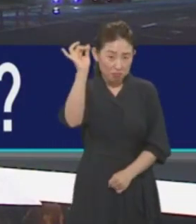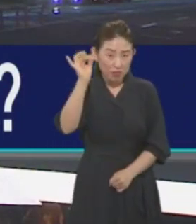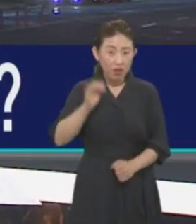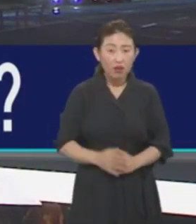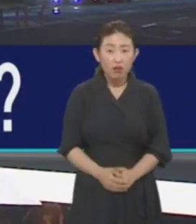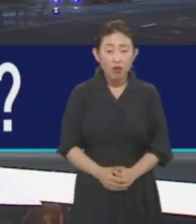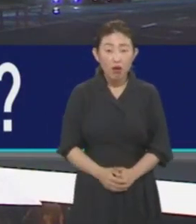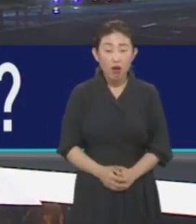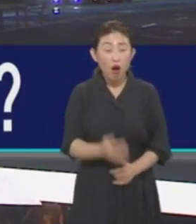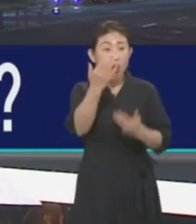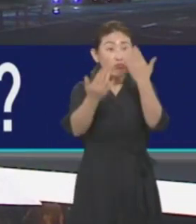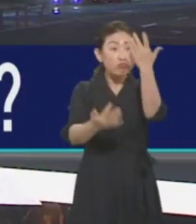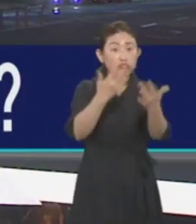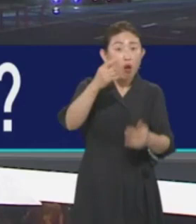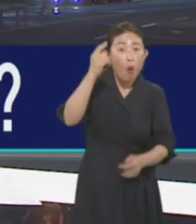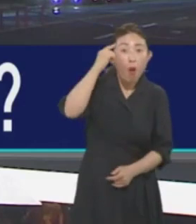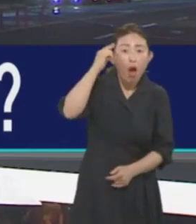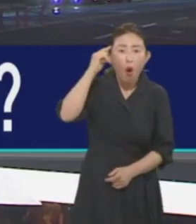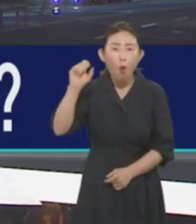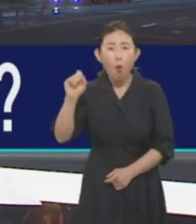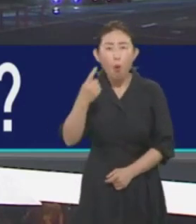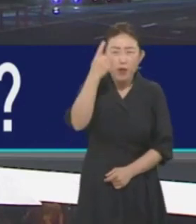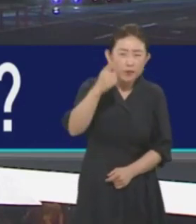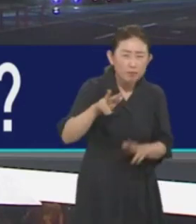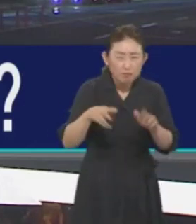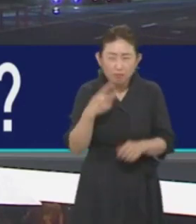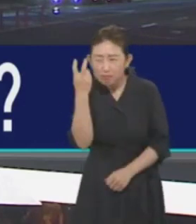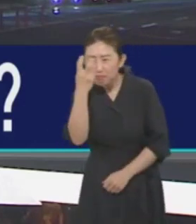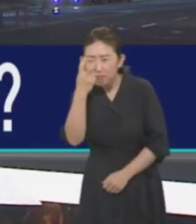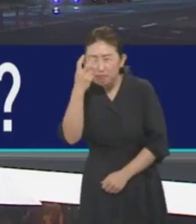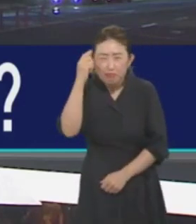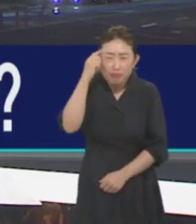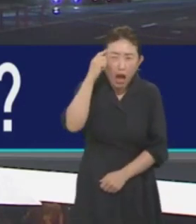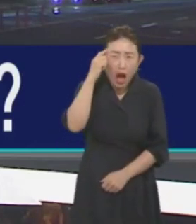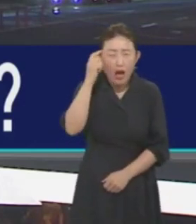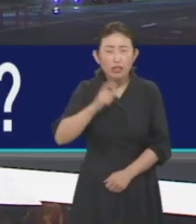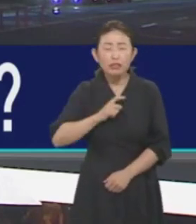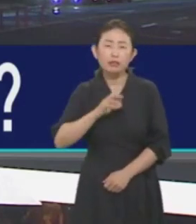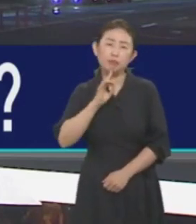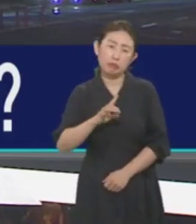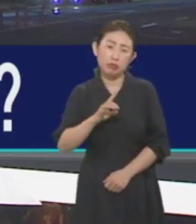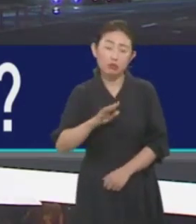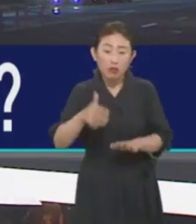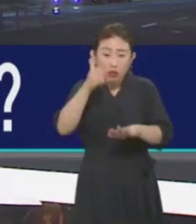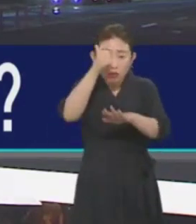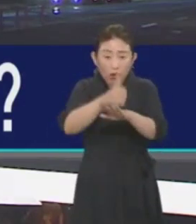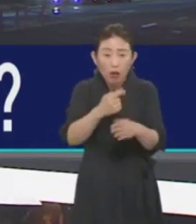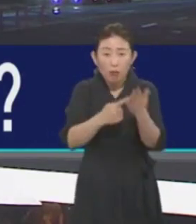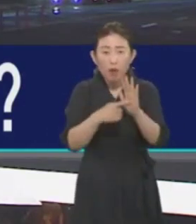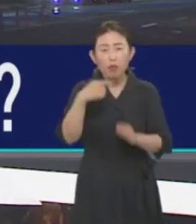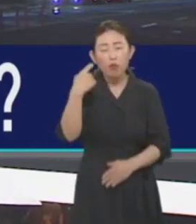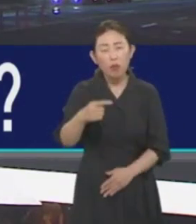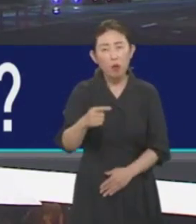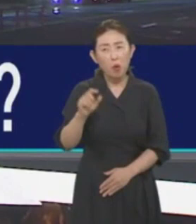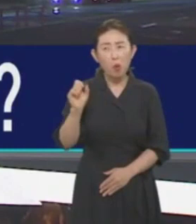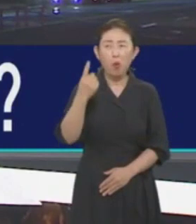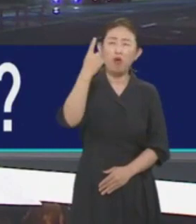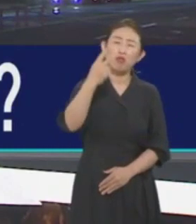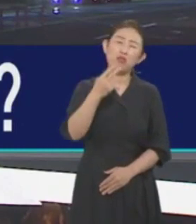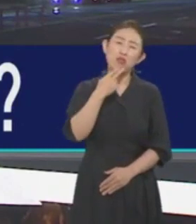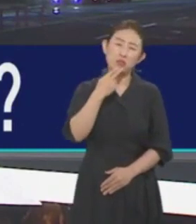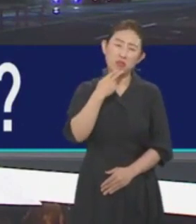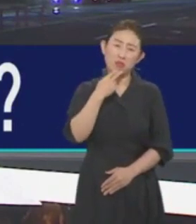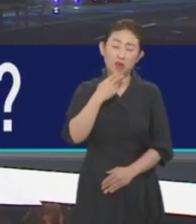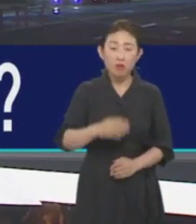100일이 넘었습니다. 왜 불이 난 건지 여러 가지 추측이 난무했는데 끝내 화재 원인은 밝혀지지 않을 가능성이